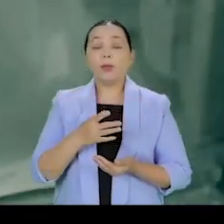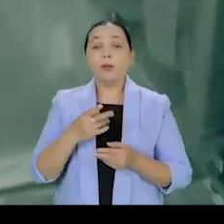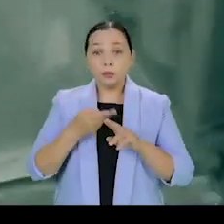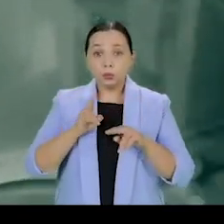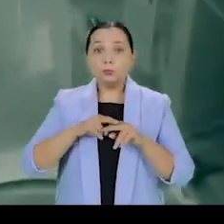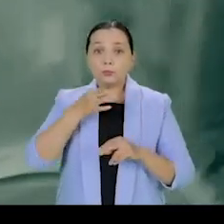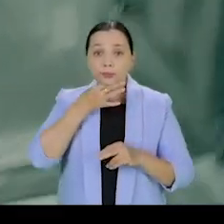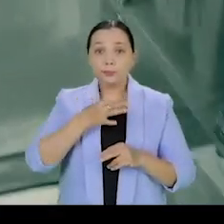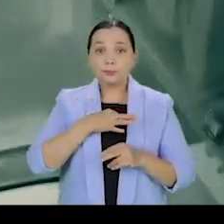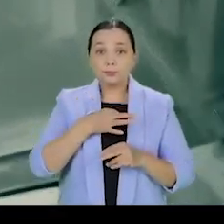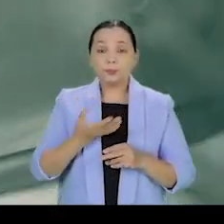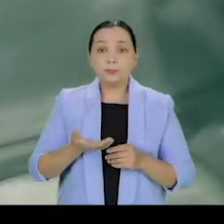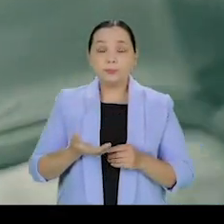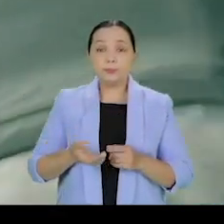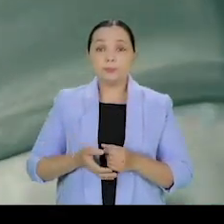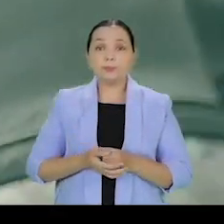deya.